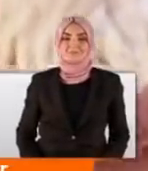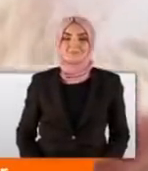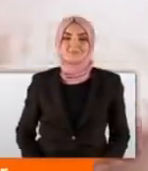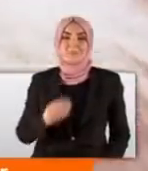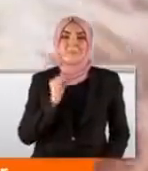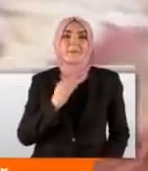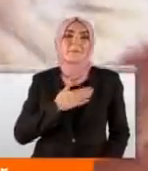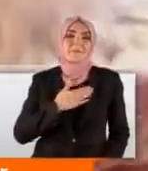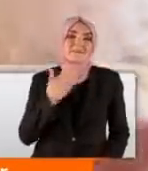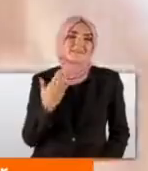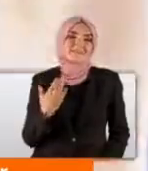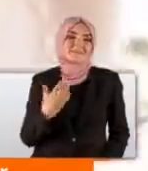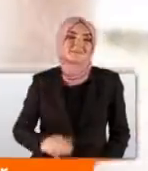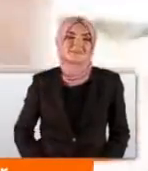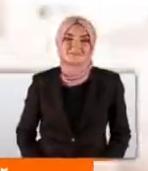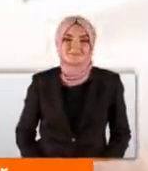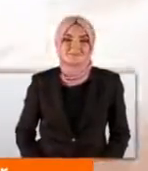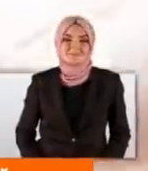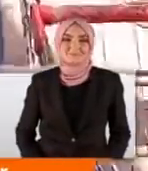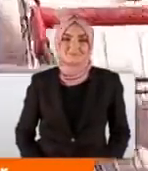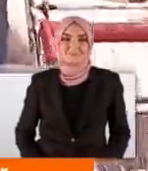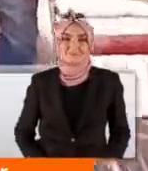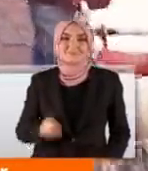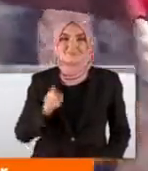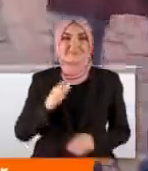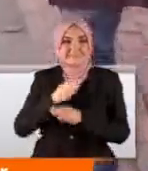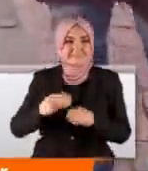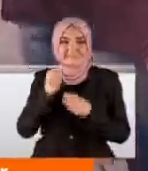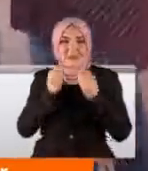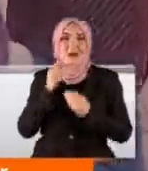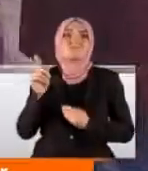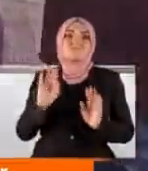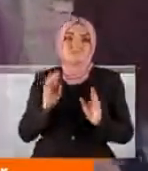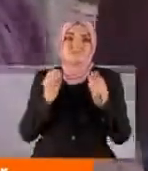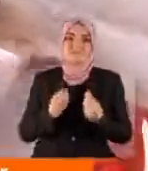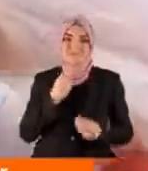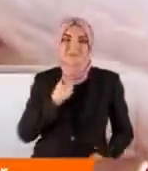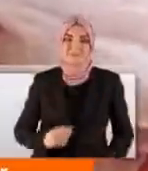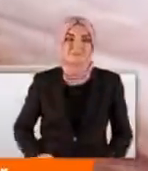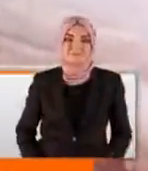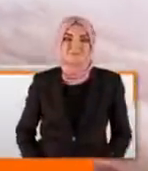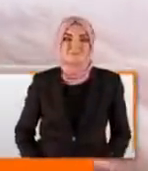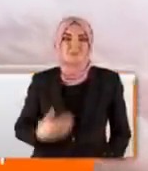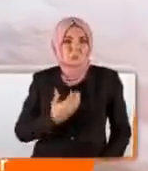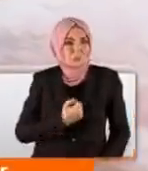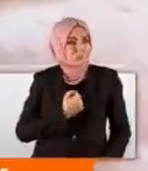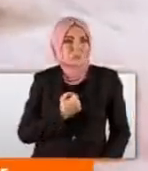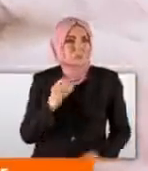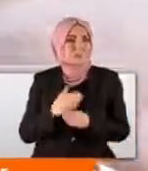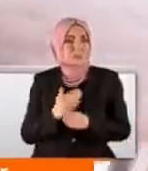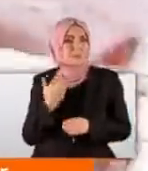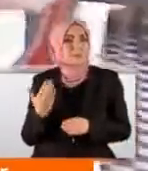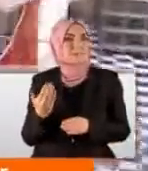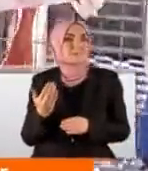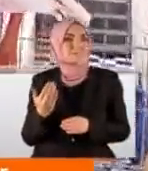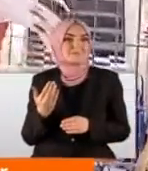Bebeğim ya, of. Yememişler Vik Vik'imizi. Hoş geldi. Hoş geldi pamuk. Beni niye üzdün bu kadar? Söyle